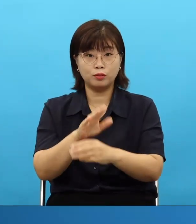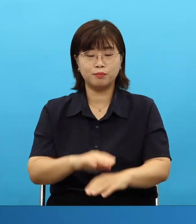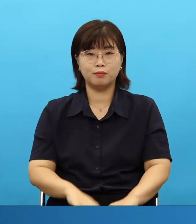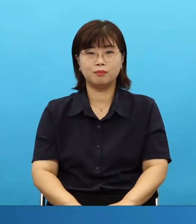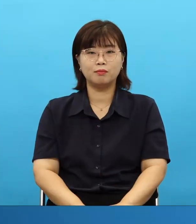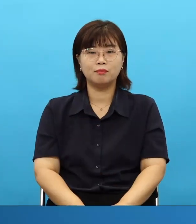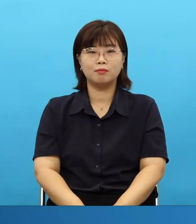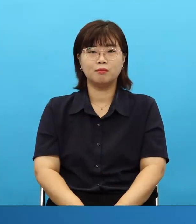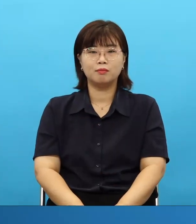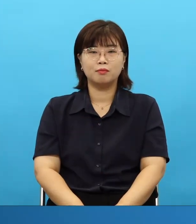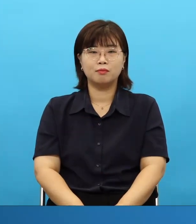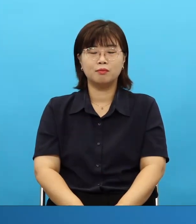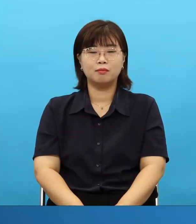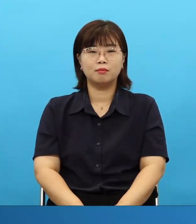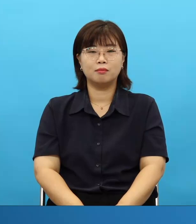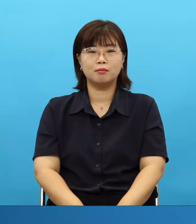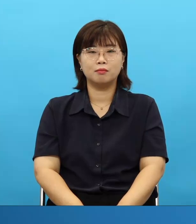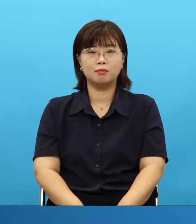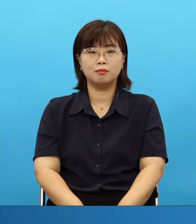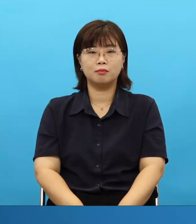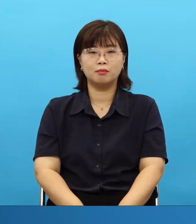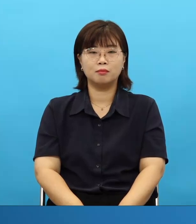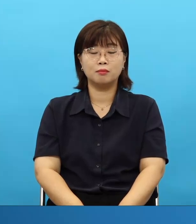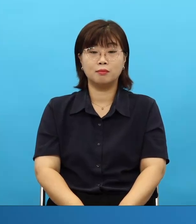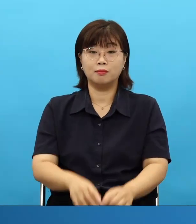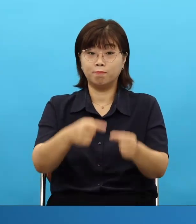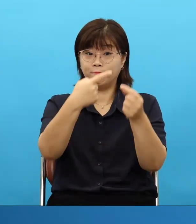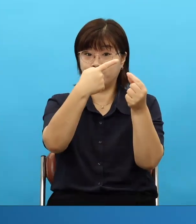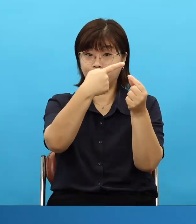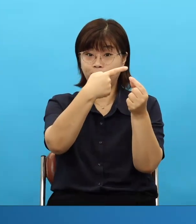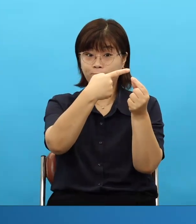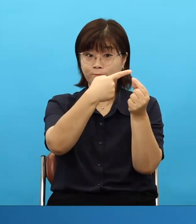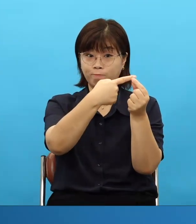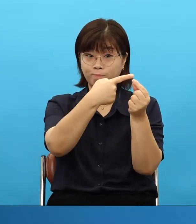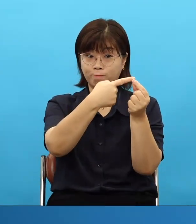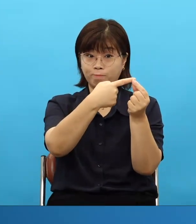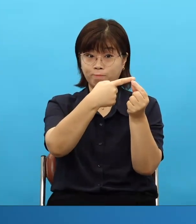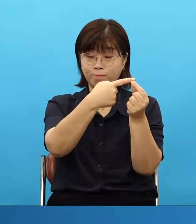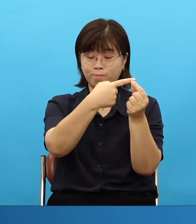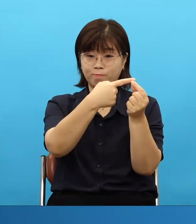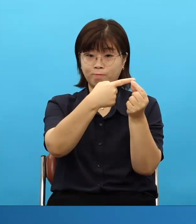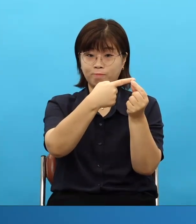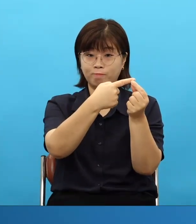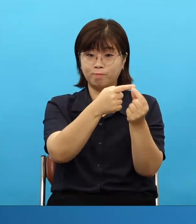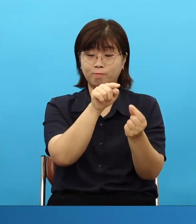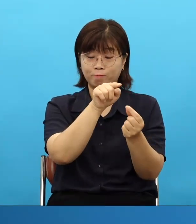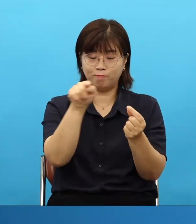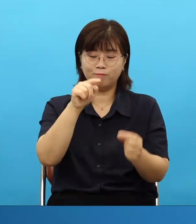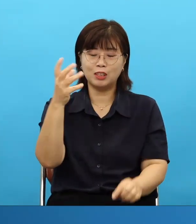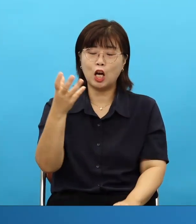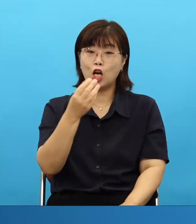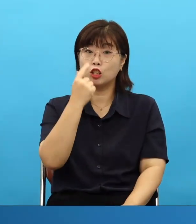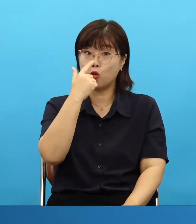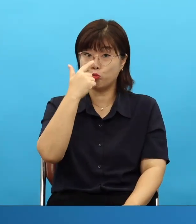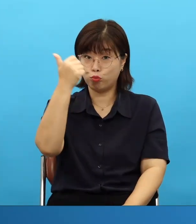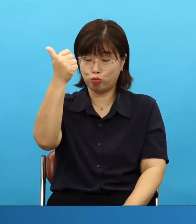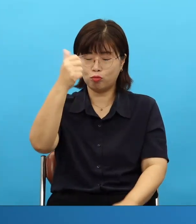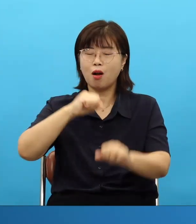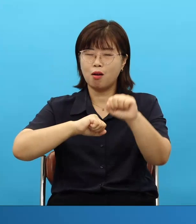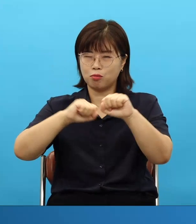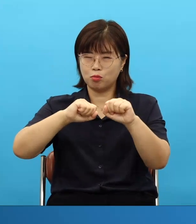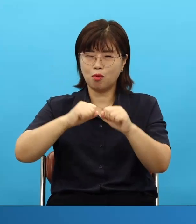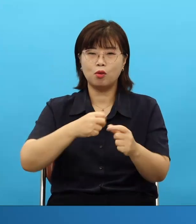단어가 나오죠? Then what word can we look at? What does this result in? 성부,